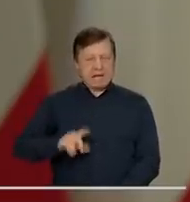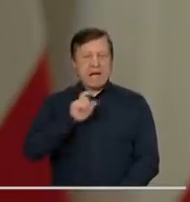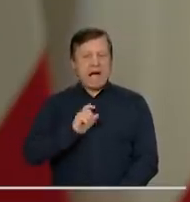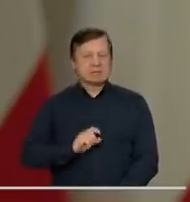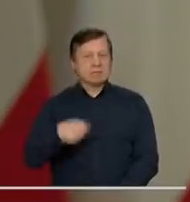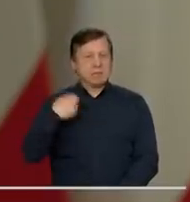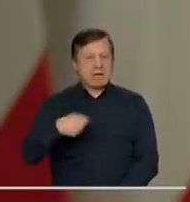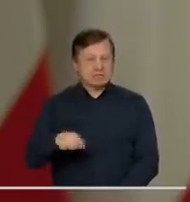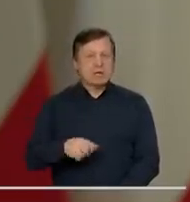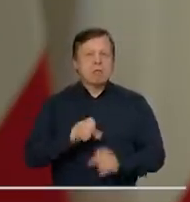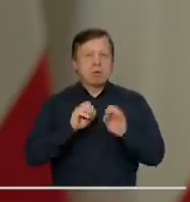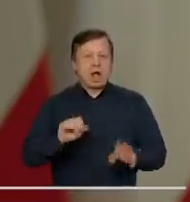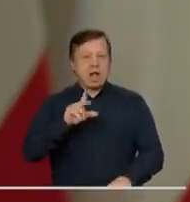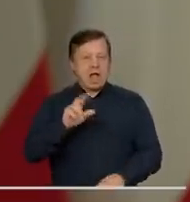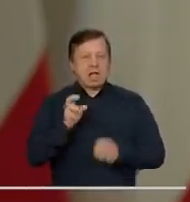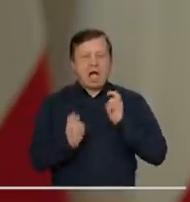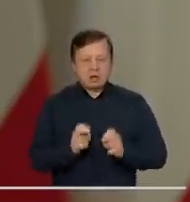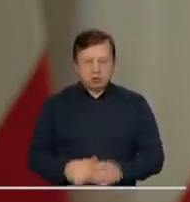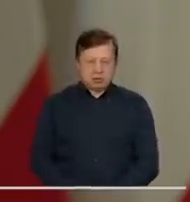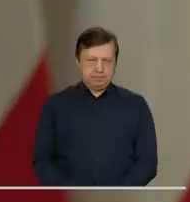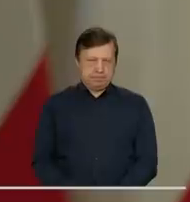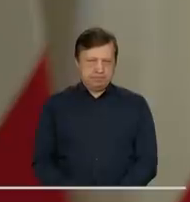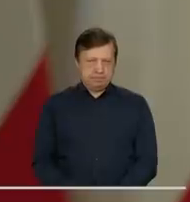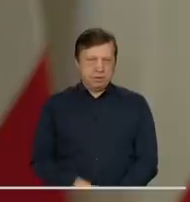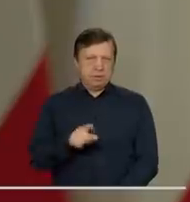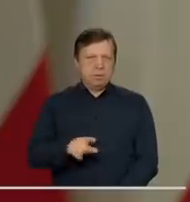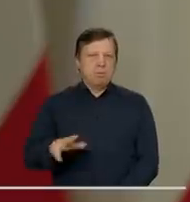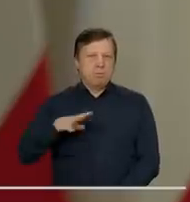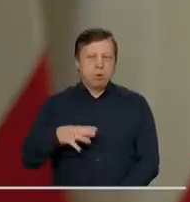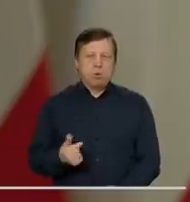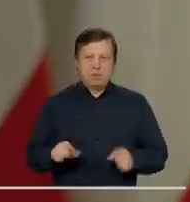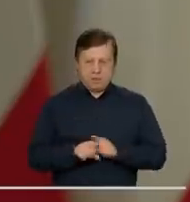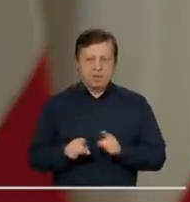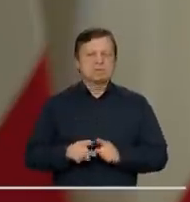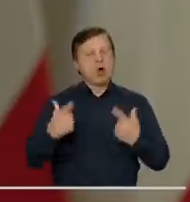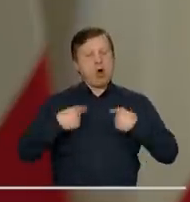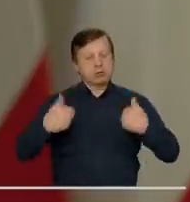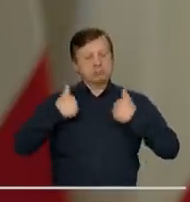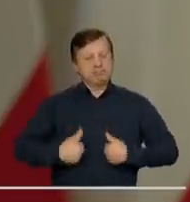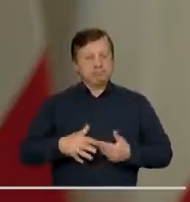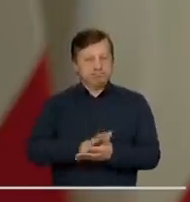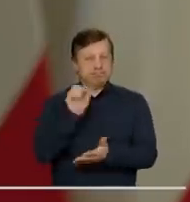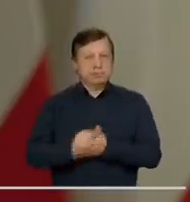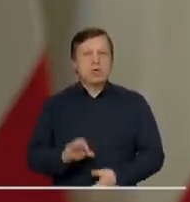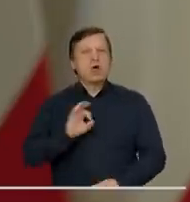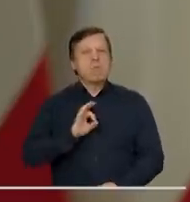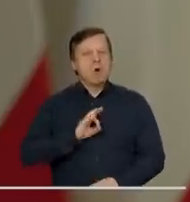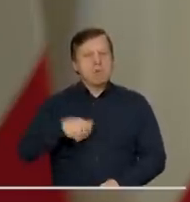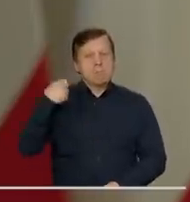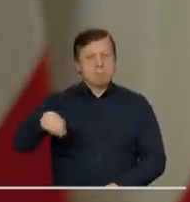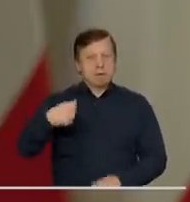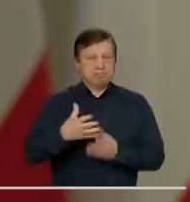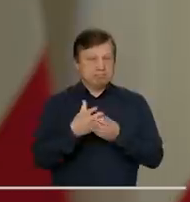kancelarii prezydenta profesora Lecha Kaczyńskiego. To była dla mnie także osobista tragedia. Straciłem mojego